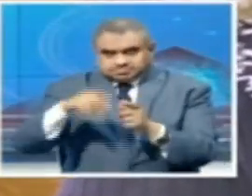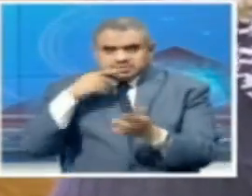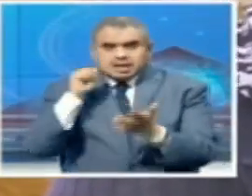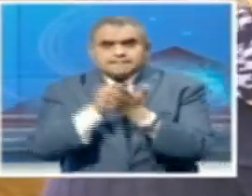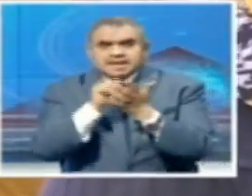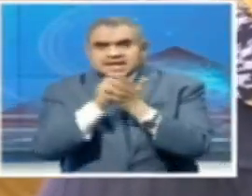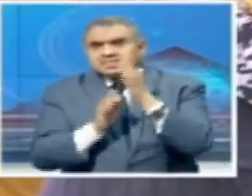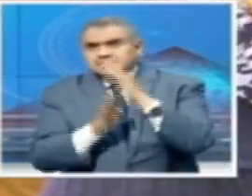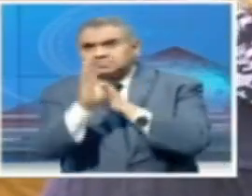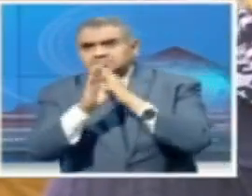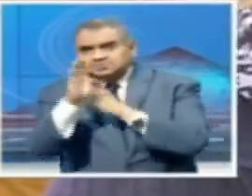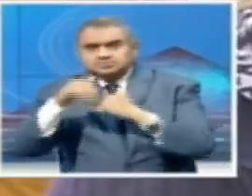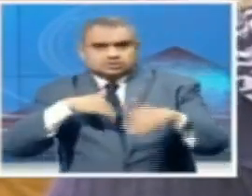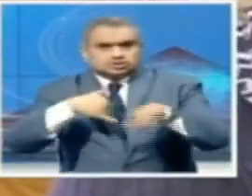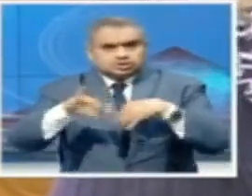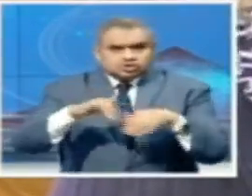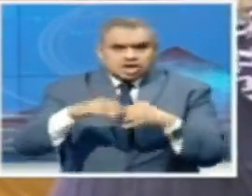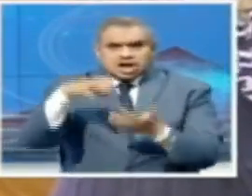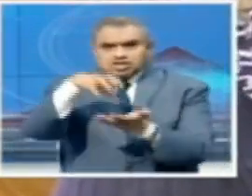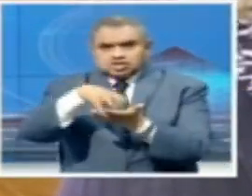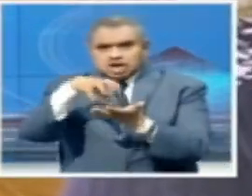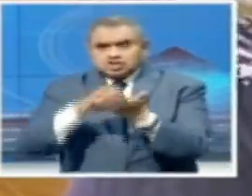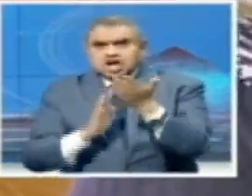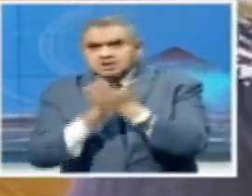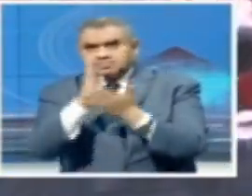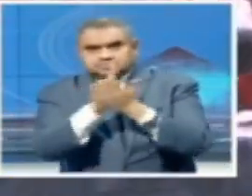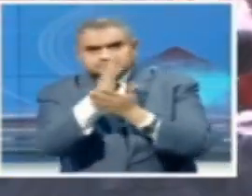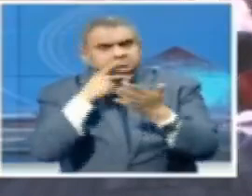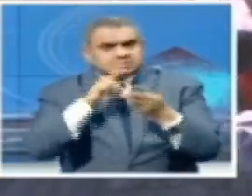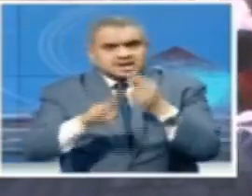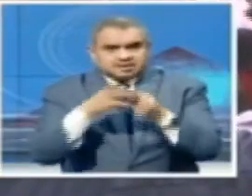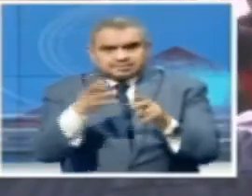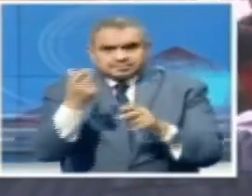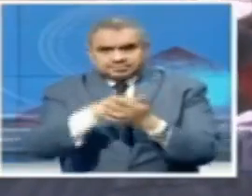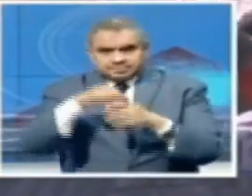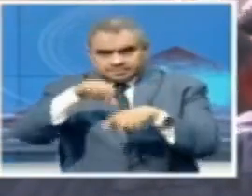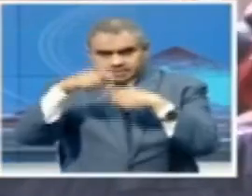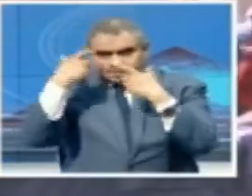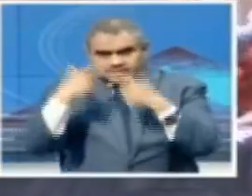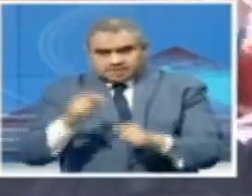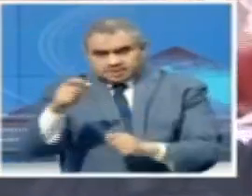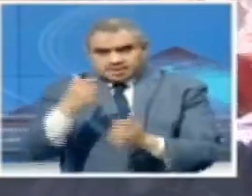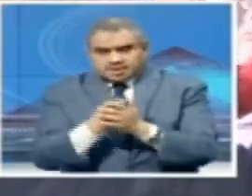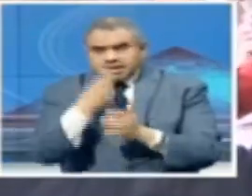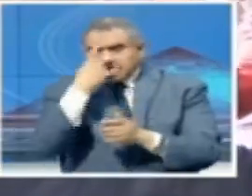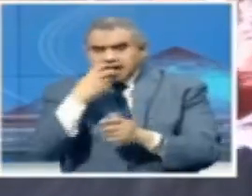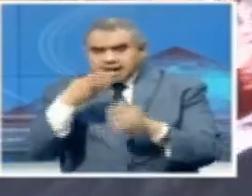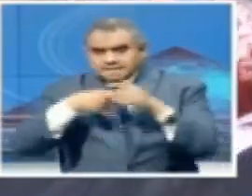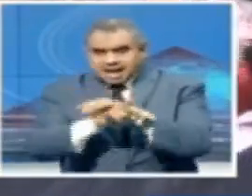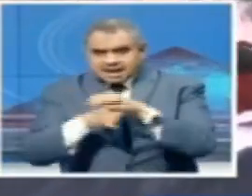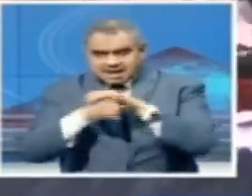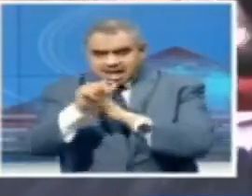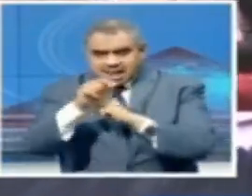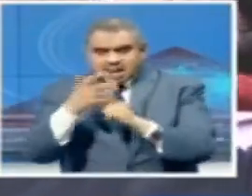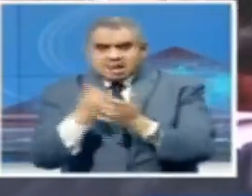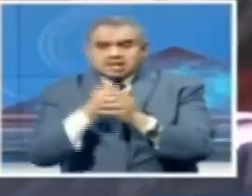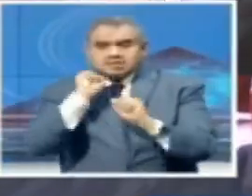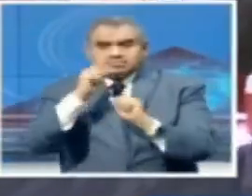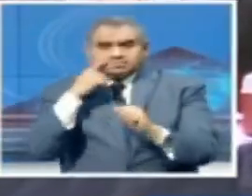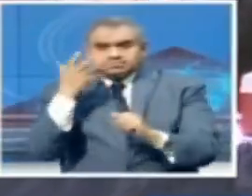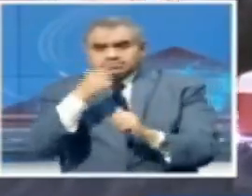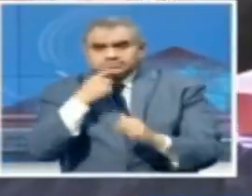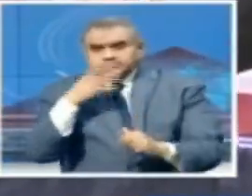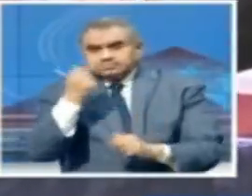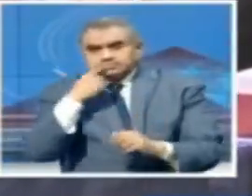بيت ولا شقه الا ما بيطلعوا لها. عندنا منطقه مصر القديمه الطبيه فيها 135 فئه،